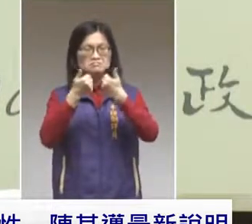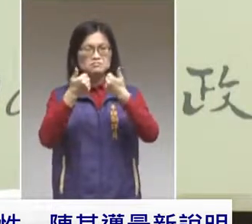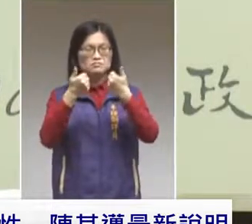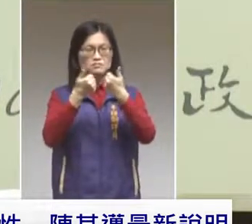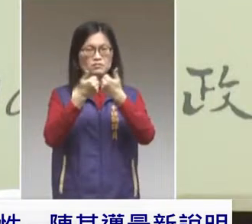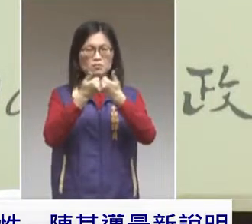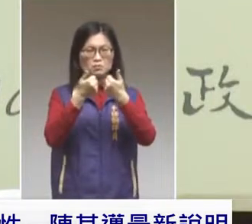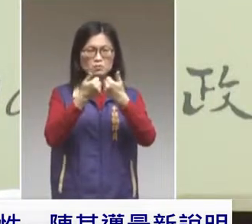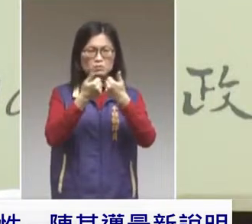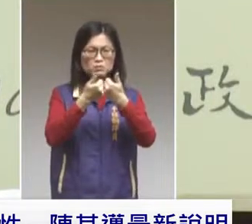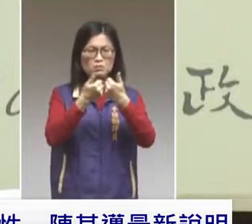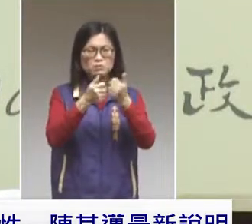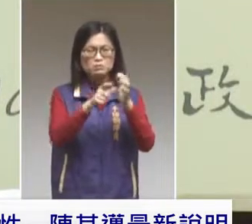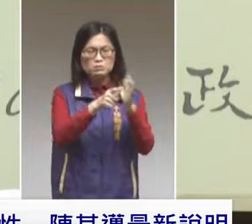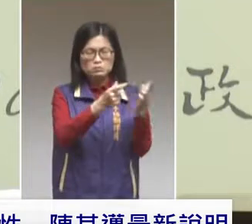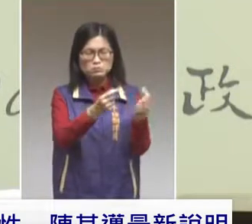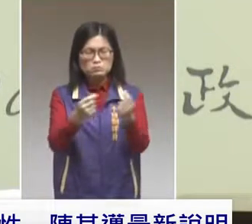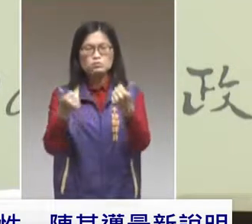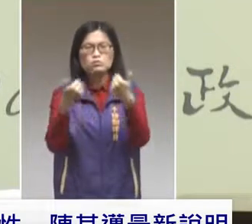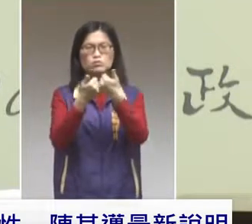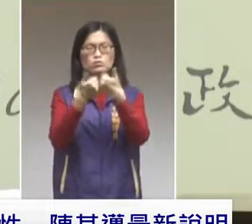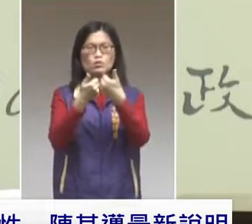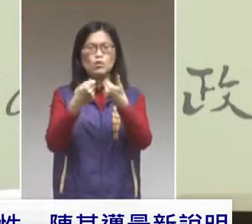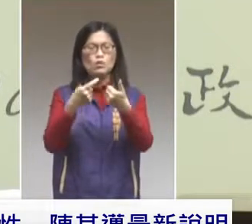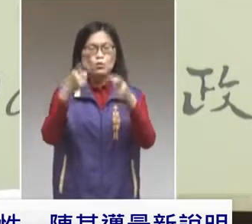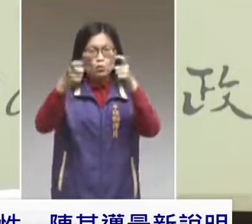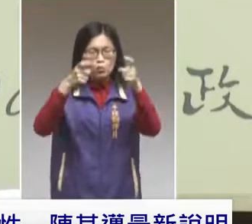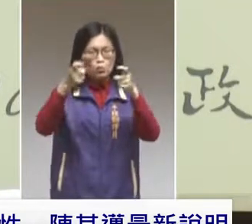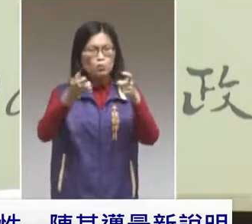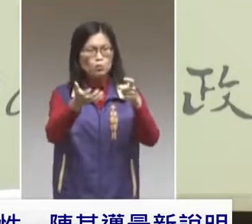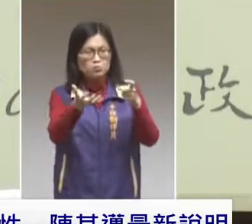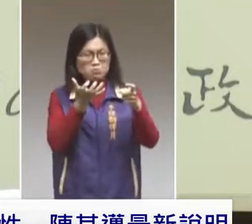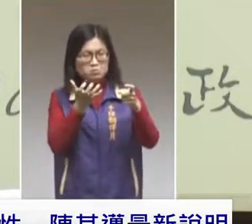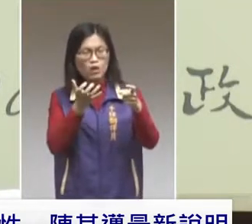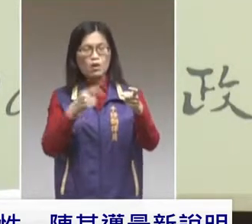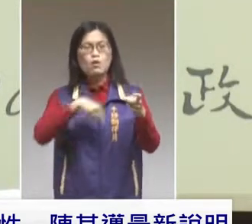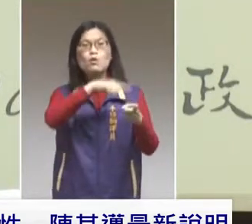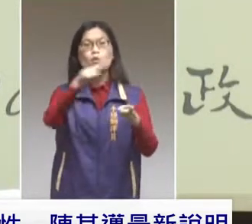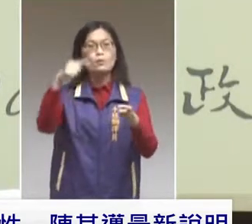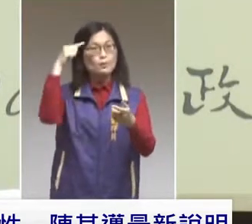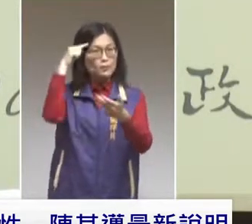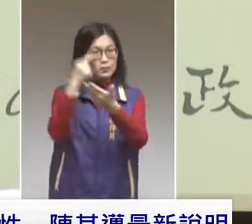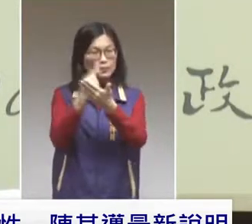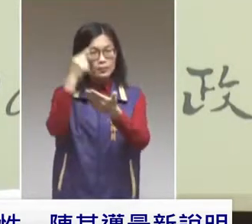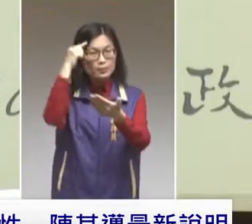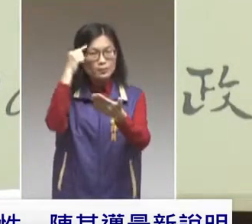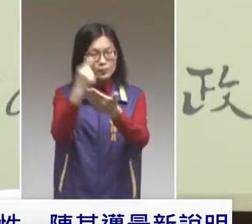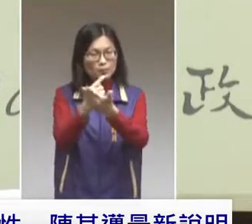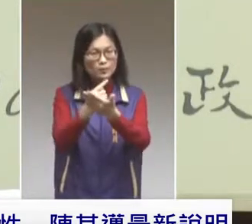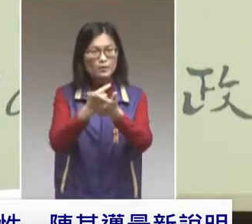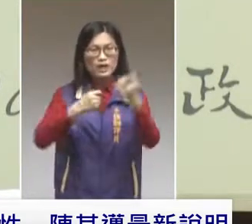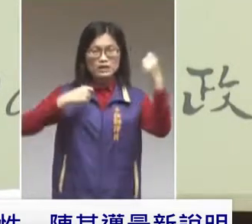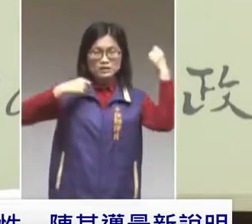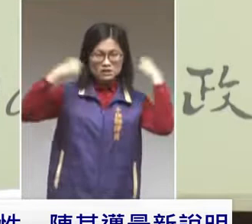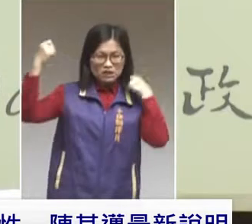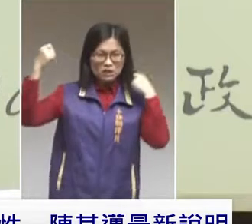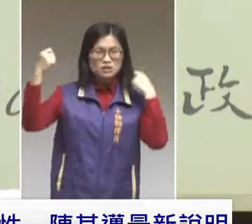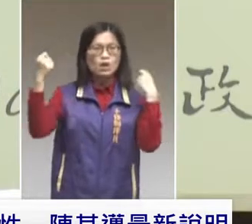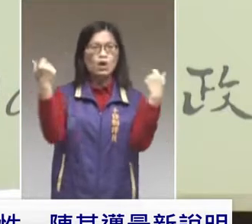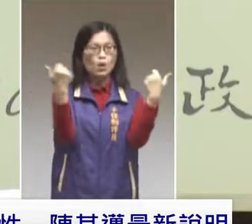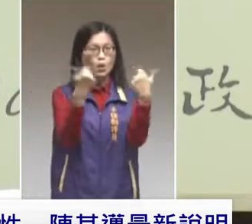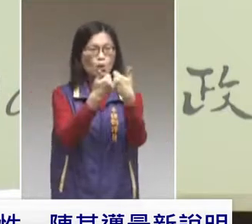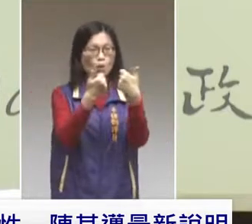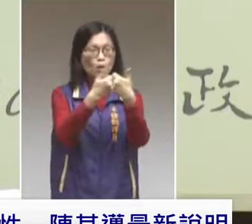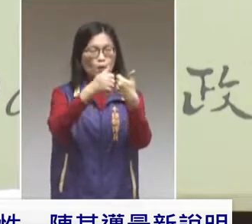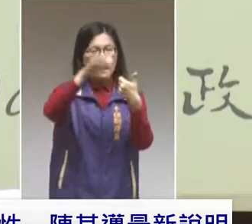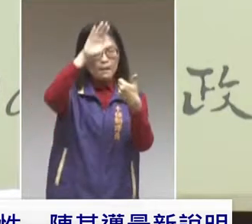的会议。那事实上，我们从过年前每天我们都白天召开疫